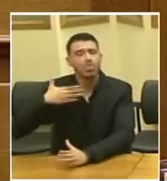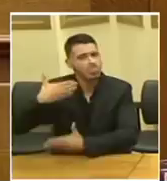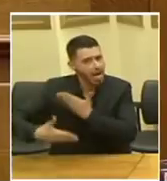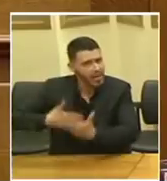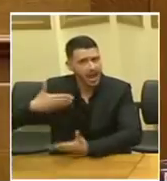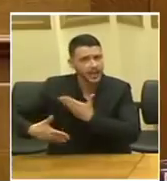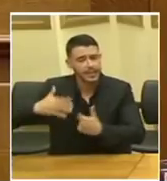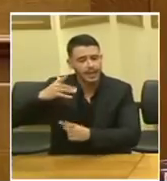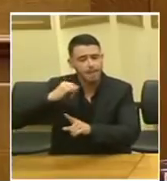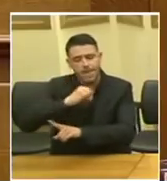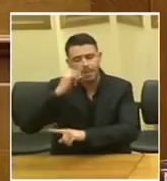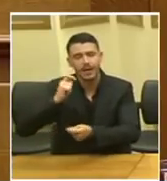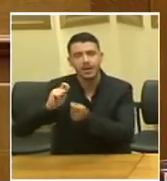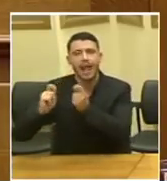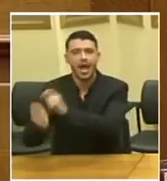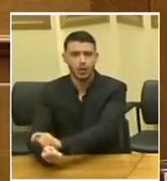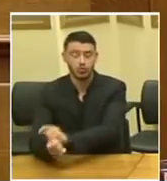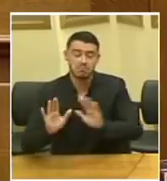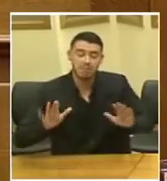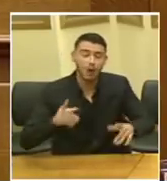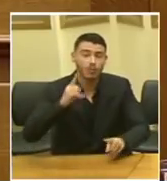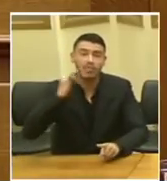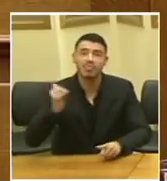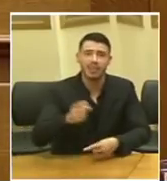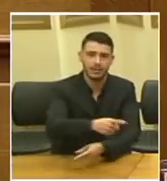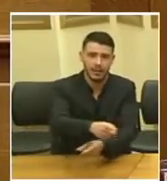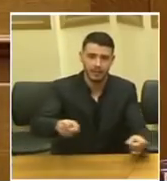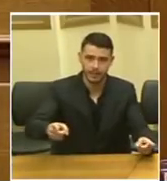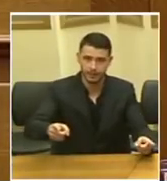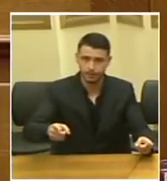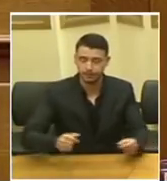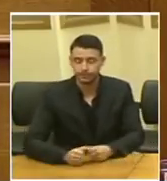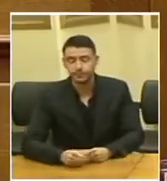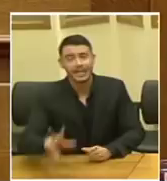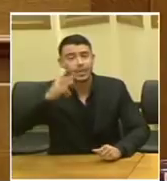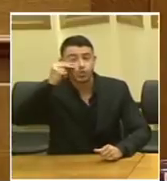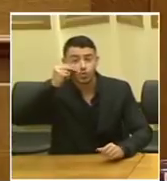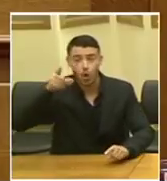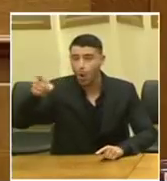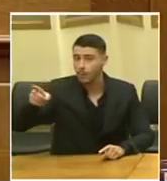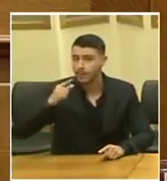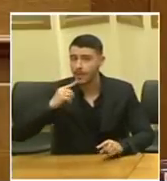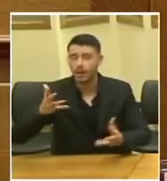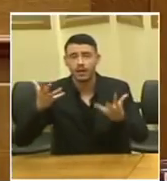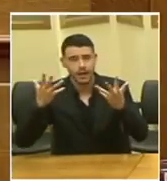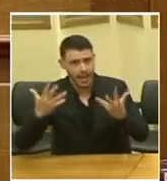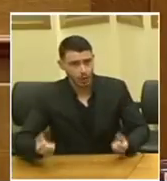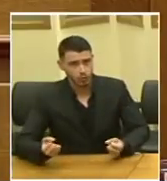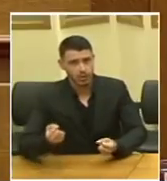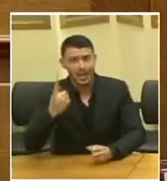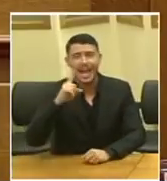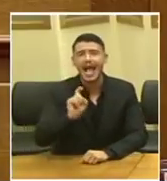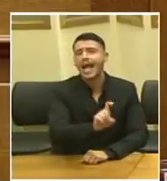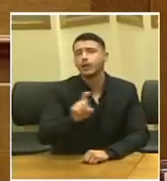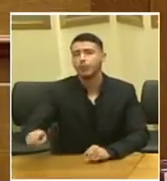5 ετών? Γιατί φαίνεται δεν έχετε καταλάβει. Τα Σκόπια έχουν αυτή τη στιγμή 1.600.000 πληθυσμό